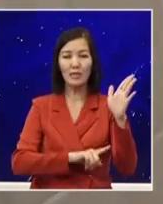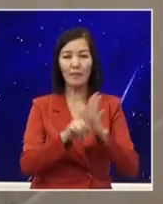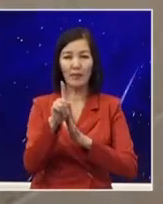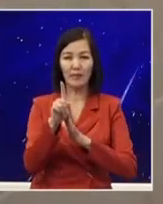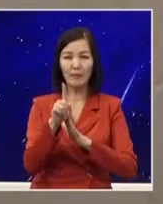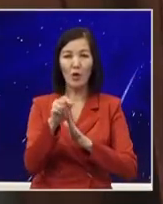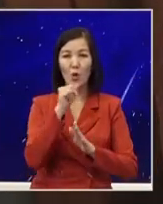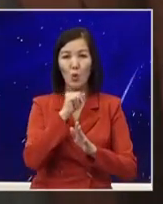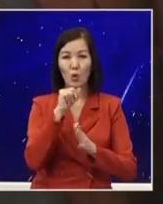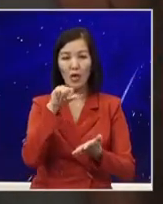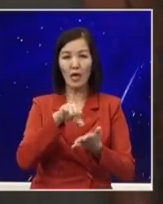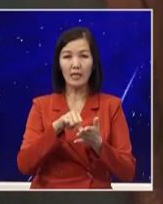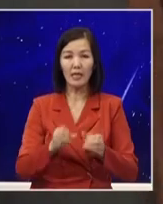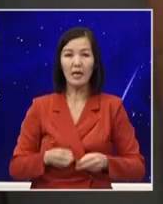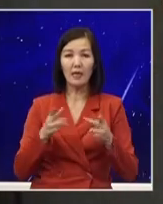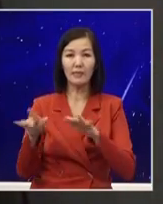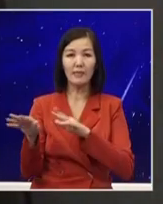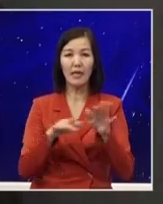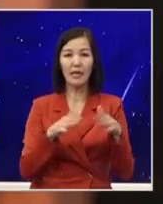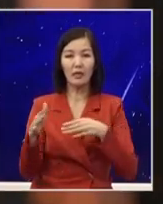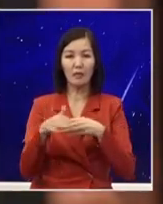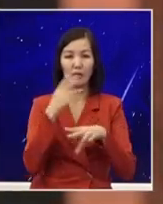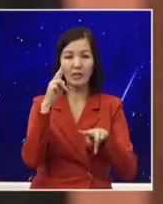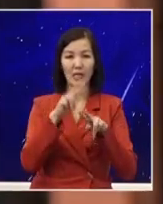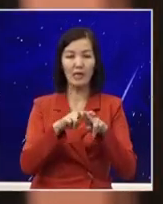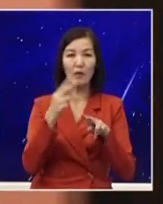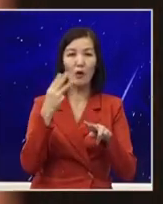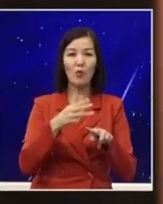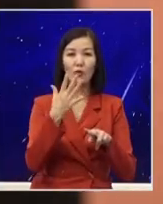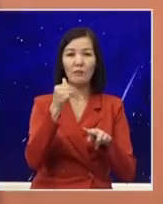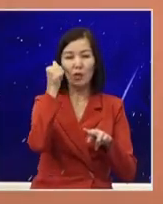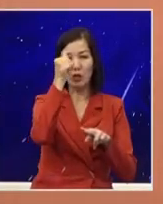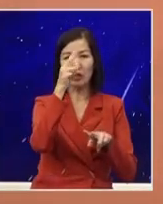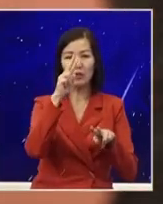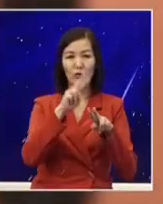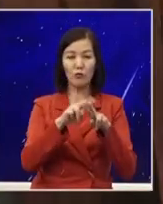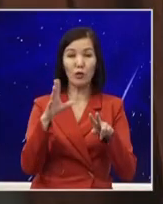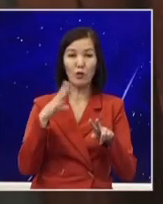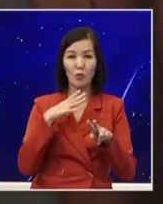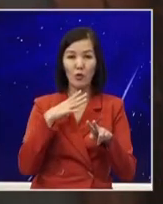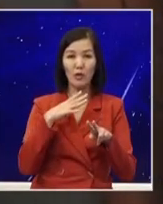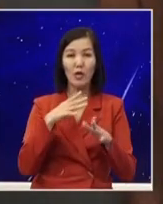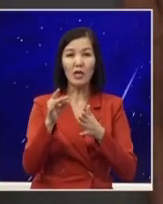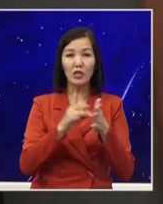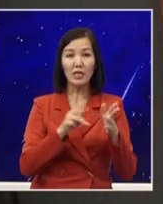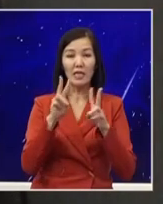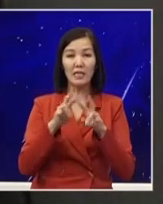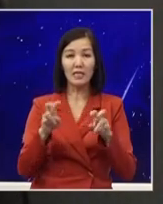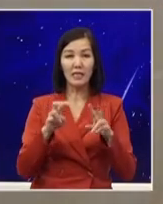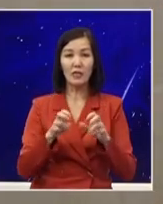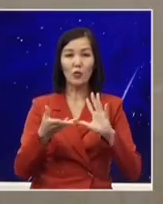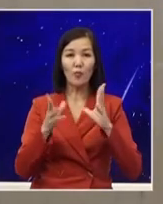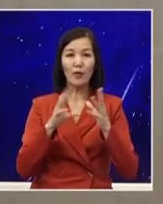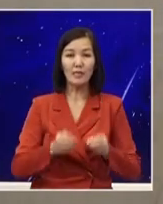болған екен. Кейін бірнеше қылмыстық әрекеті үшін жазаланып, өмірінің 35 жылын темір тордың ар жағында өткізген. Жедел іздестіру